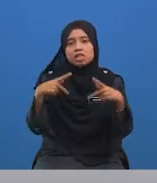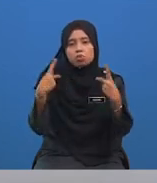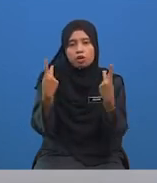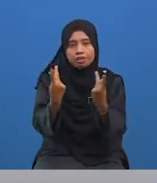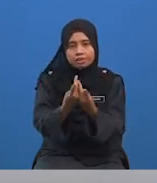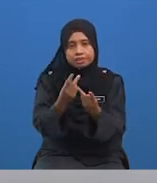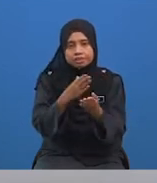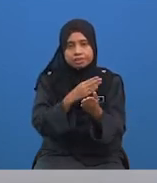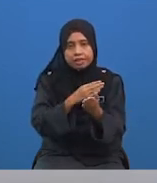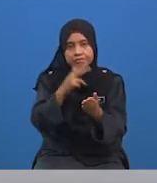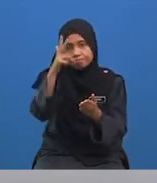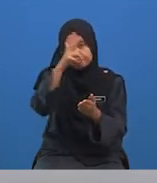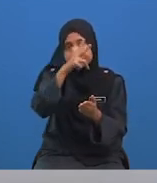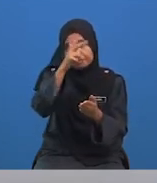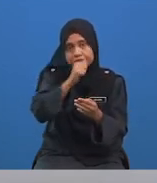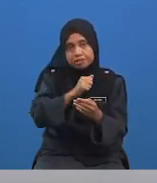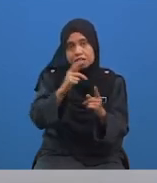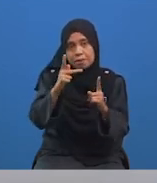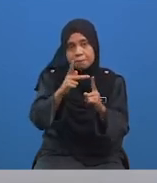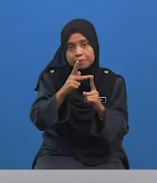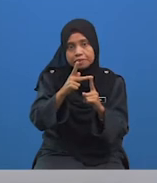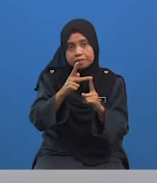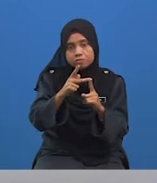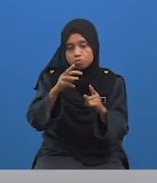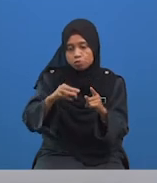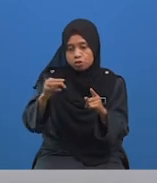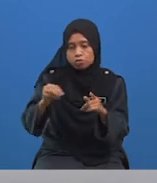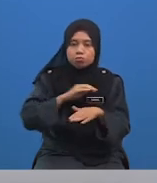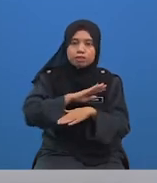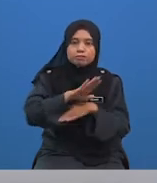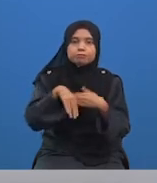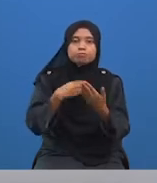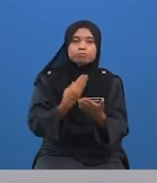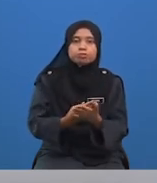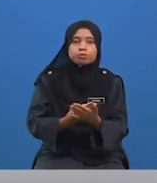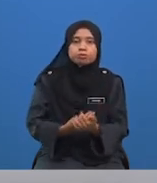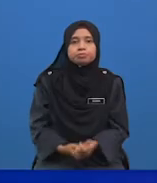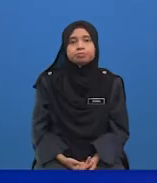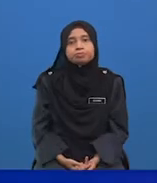keluarga dan pihak kerajaan kepada murid-murid sekalian.